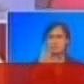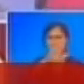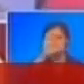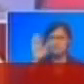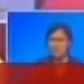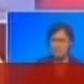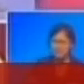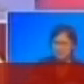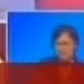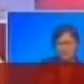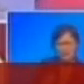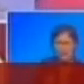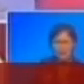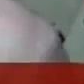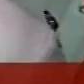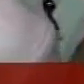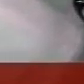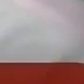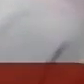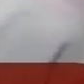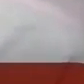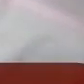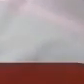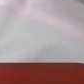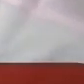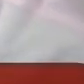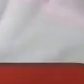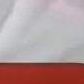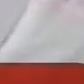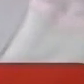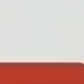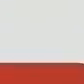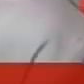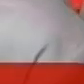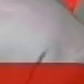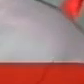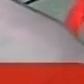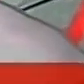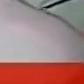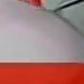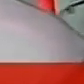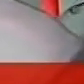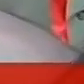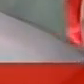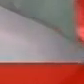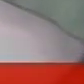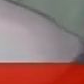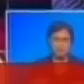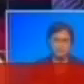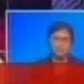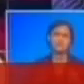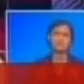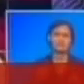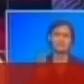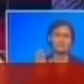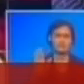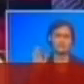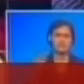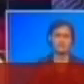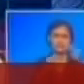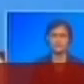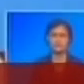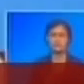naman nagkatrabaho o hindi sa gobyerno. None of your wealth is gotten, sir? Of course not. Yung income ko ay nabibilang senador. Si